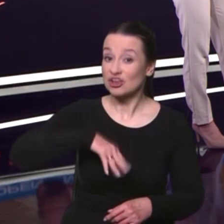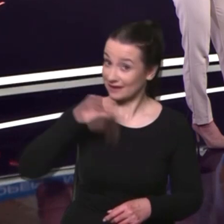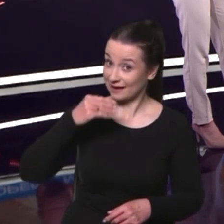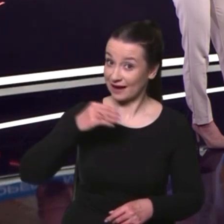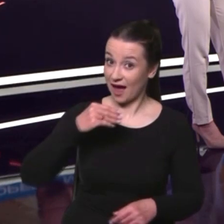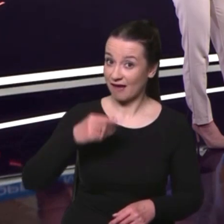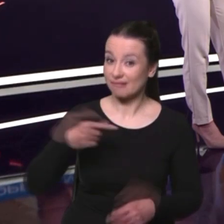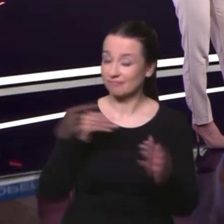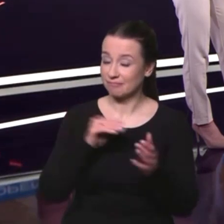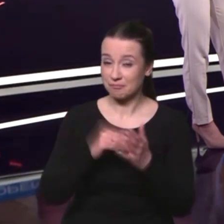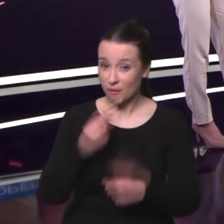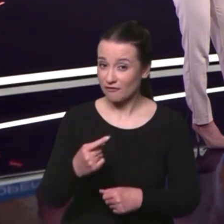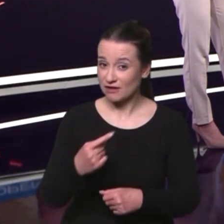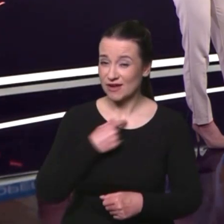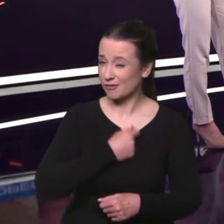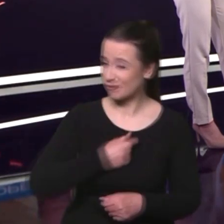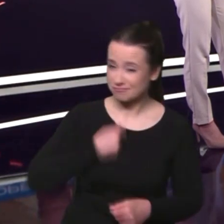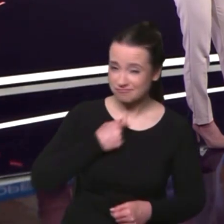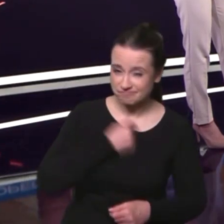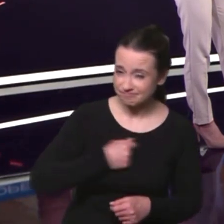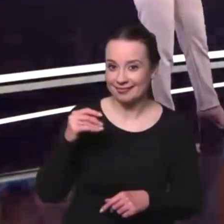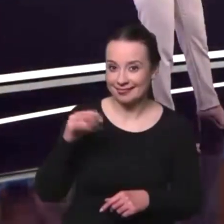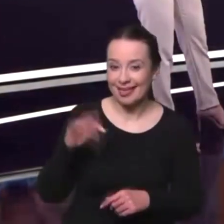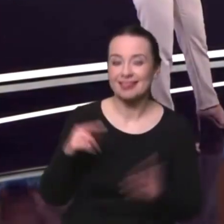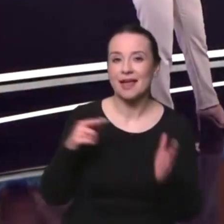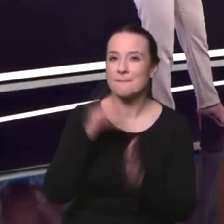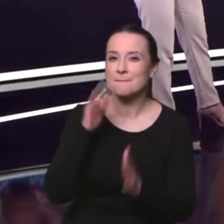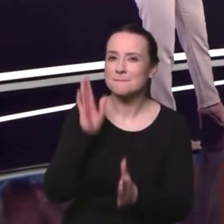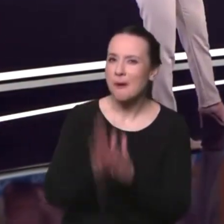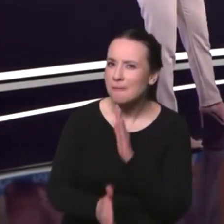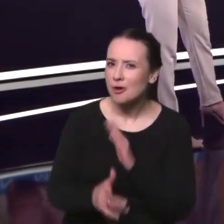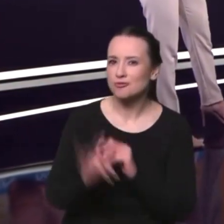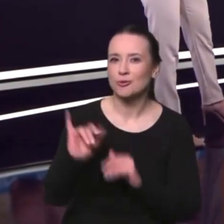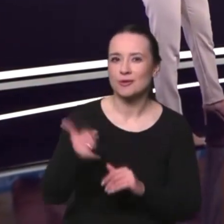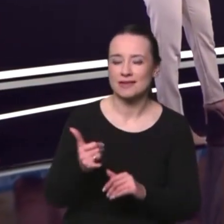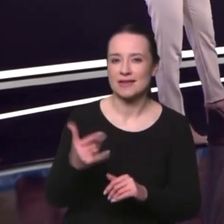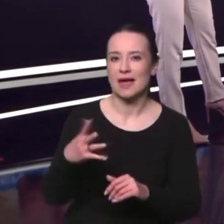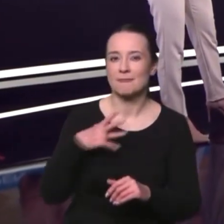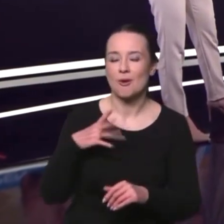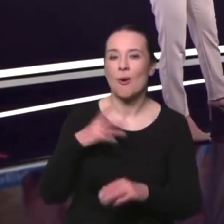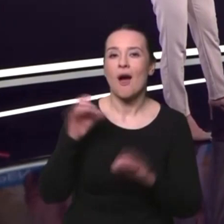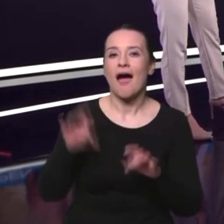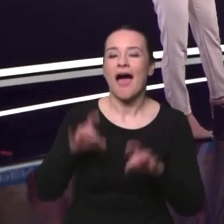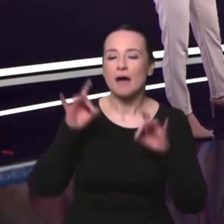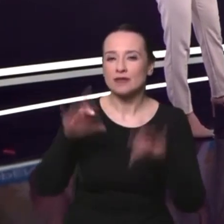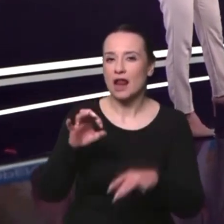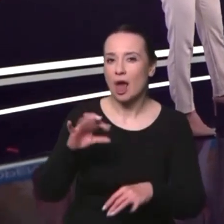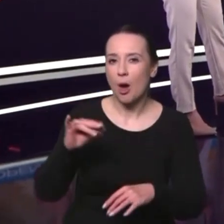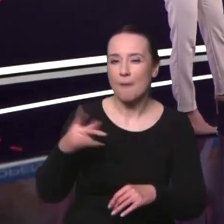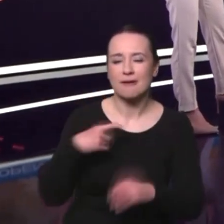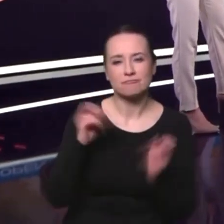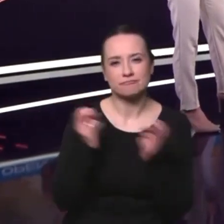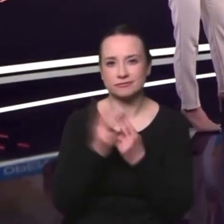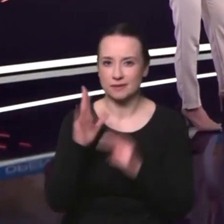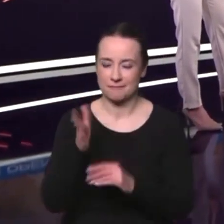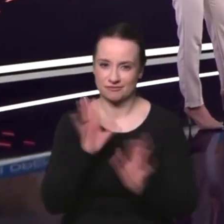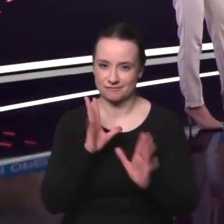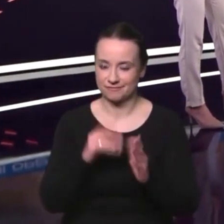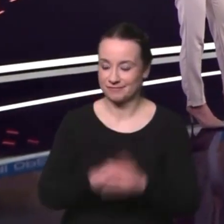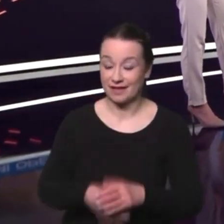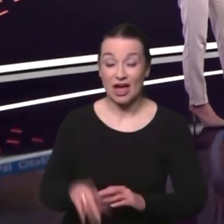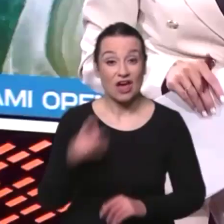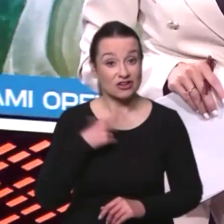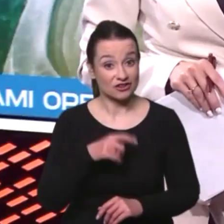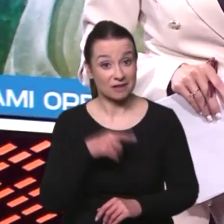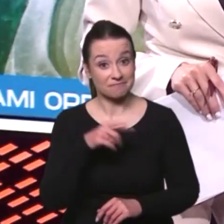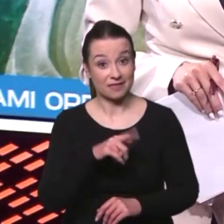nic niepokojącego, co ją wykluczyłoby na przykład na pułapie, taki jaki miała w Australian Open. Czyli Magda Linet wśród singlistek.